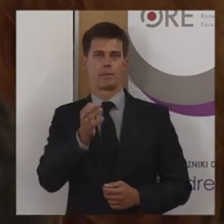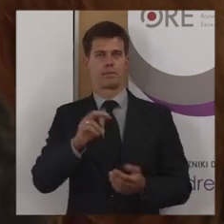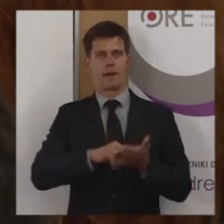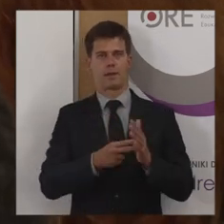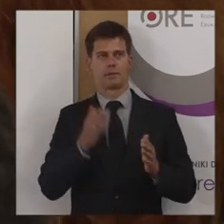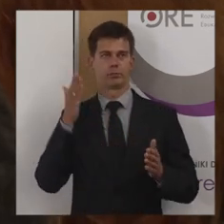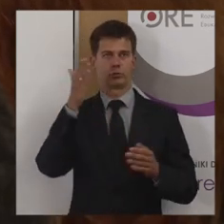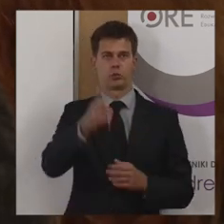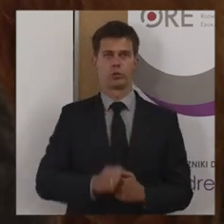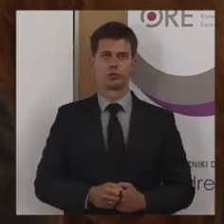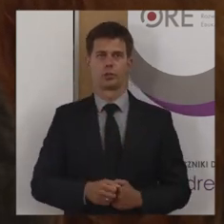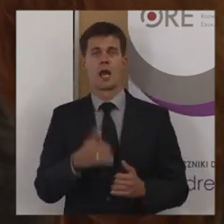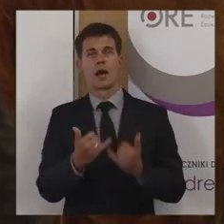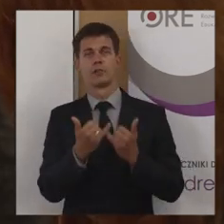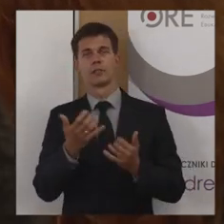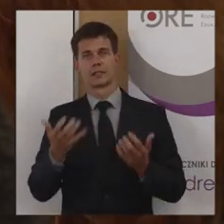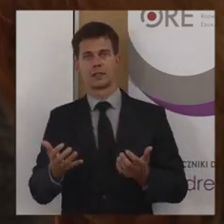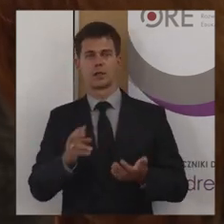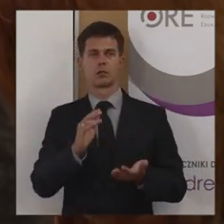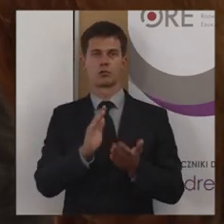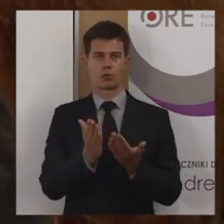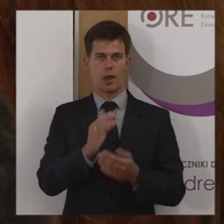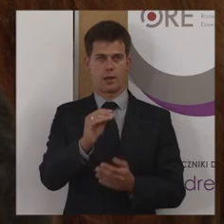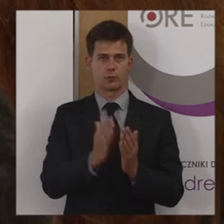A jeżeli trzeba będzie ten podręcznik